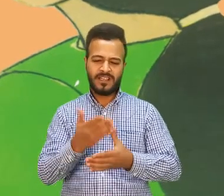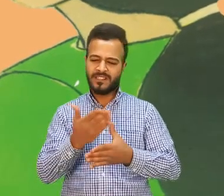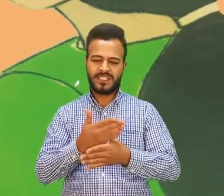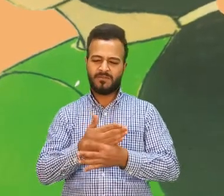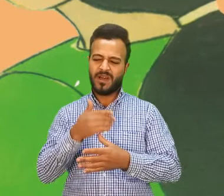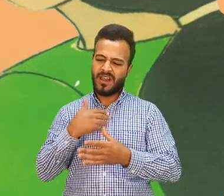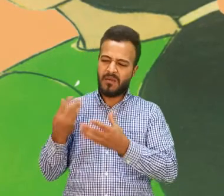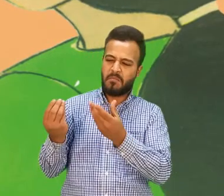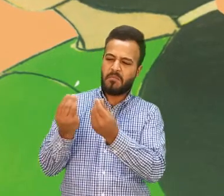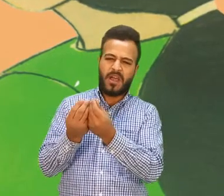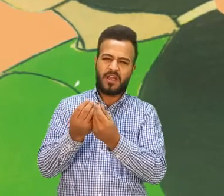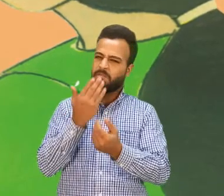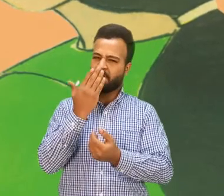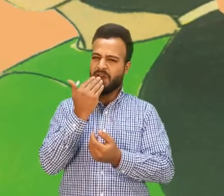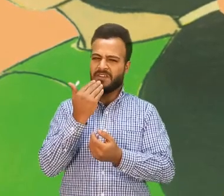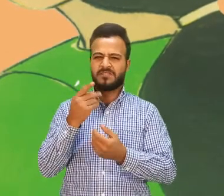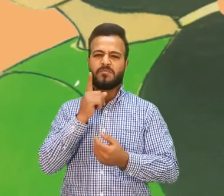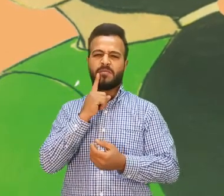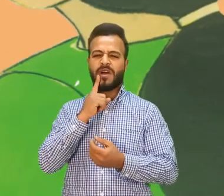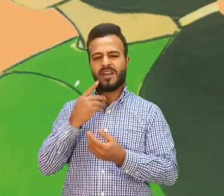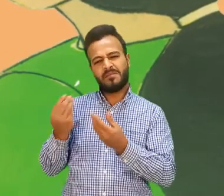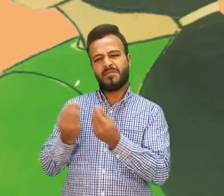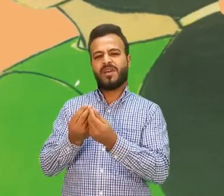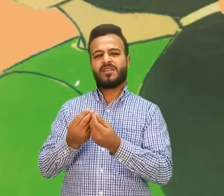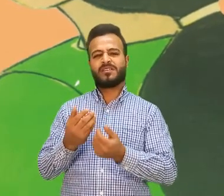لماذا لا تأخذينني معك يا ماما؟